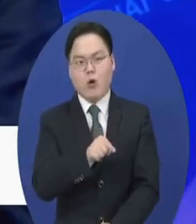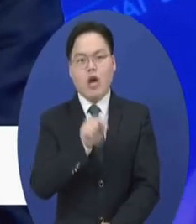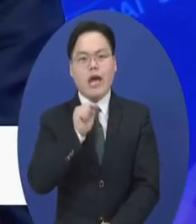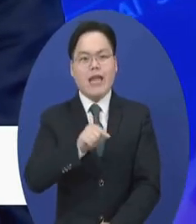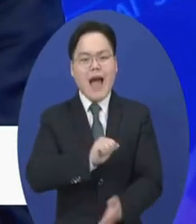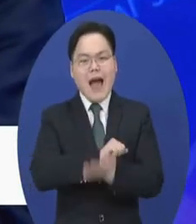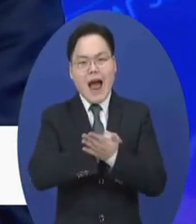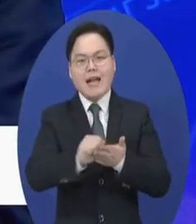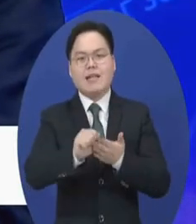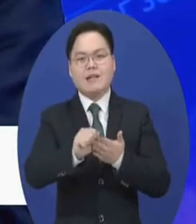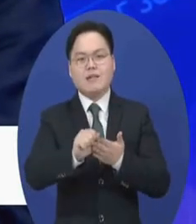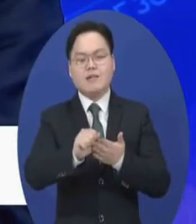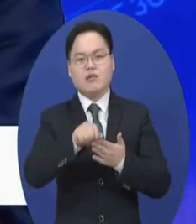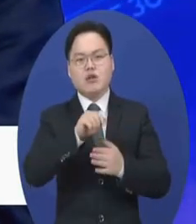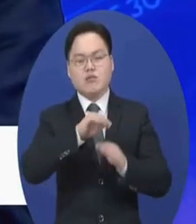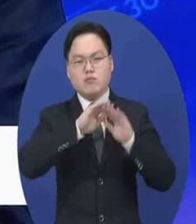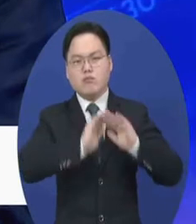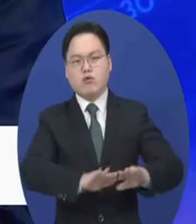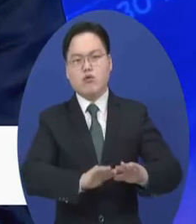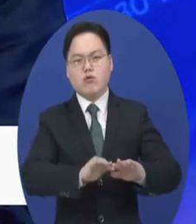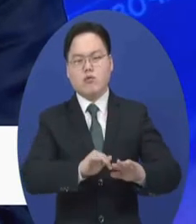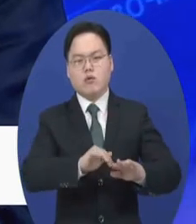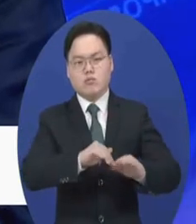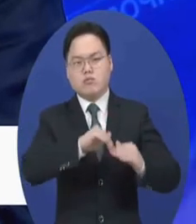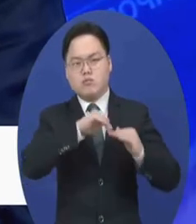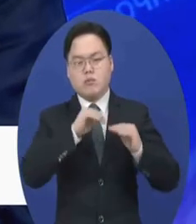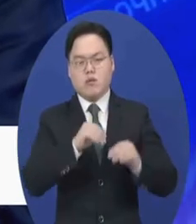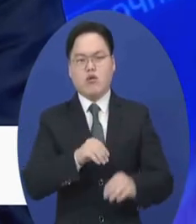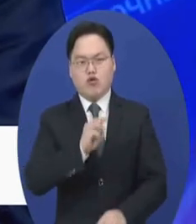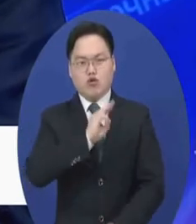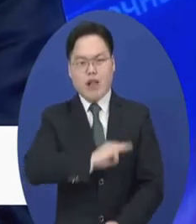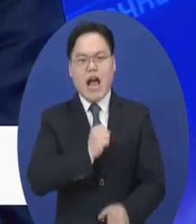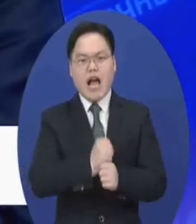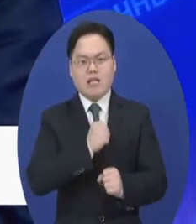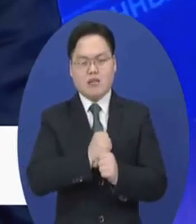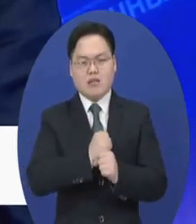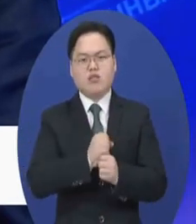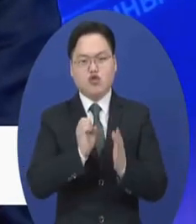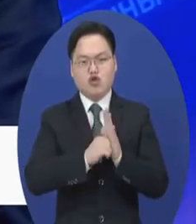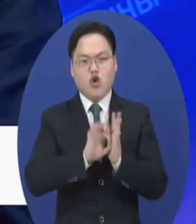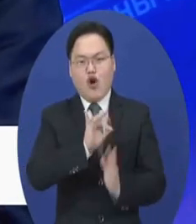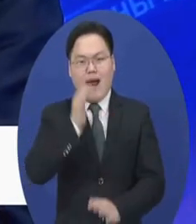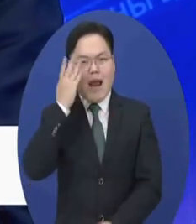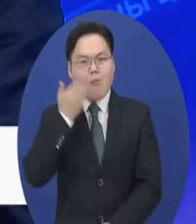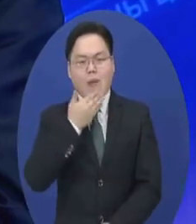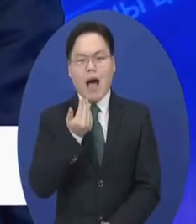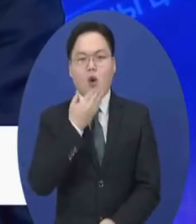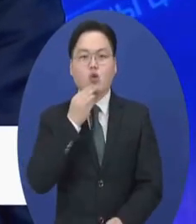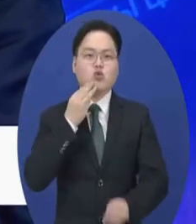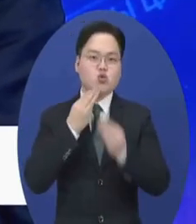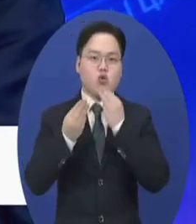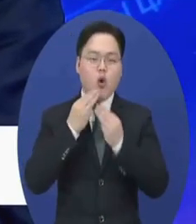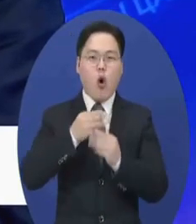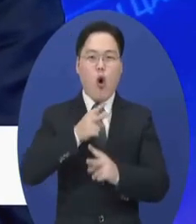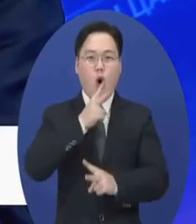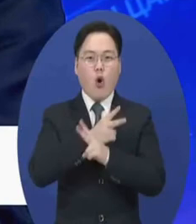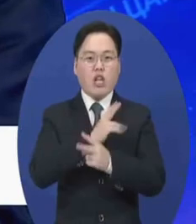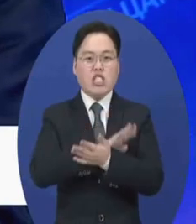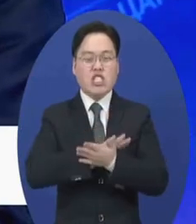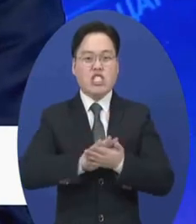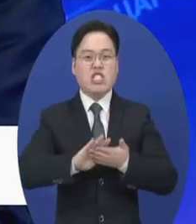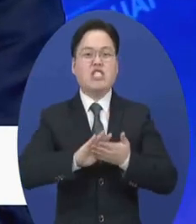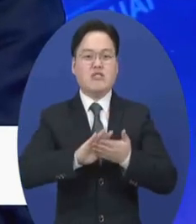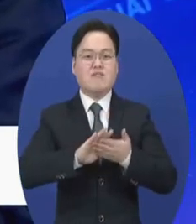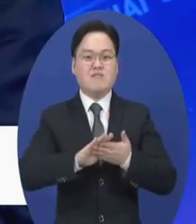Тэгэхээр энийг арилгах ёстой бид нар. Энийний төлөө бид нар ажиллахаас өөр ямар ч арга байхгүй. Тэмч учраас энэ шүүхийн хуулийн шинжилсэн